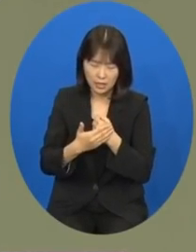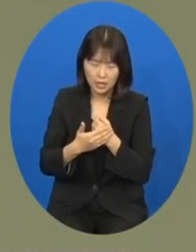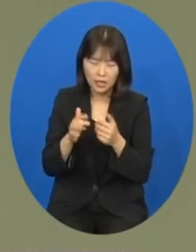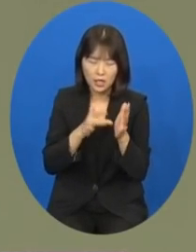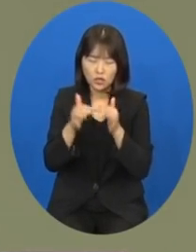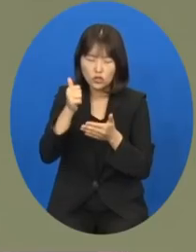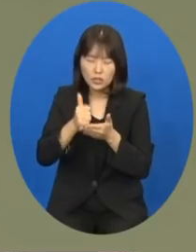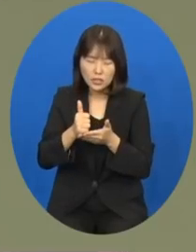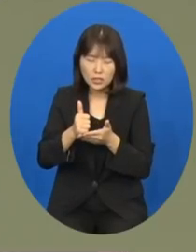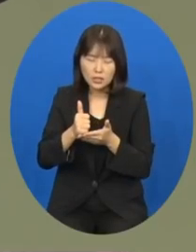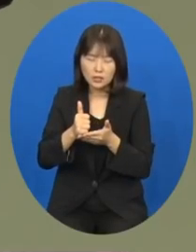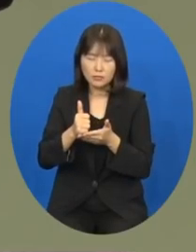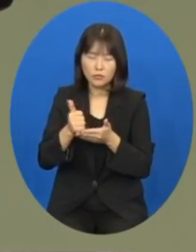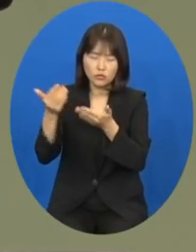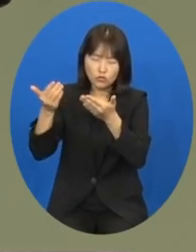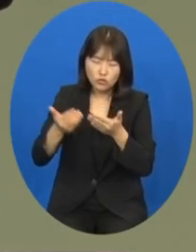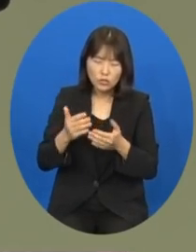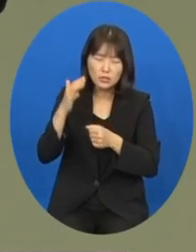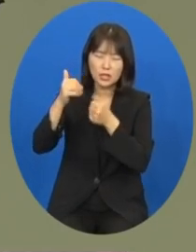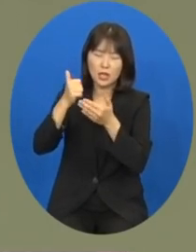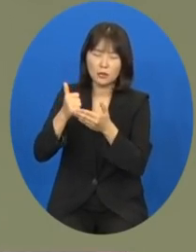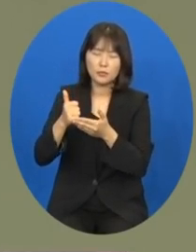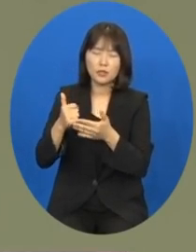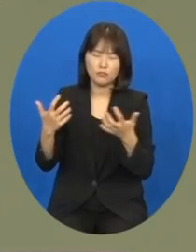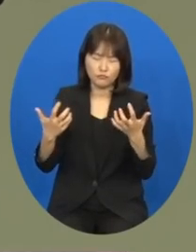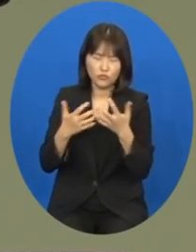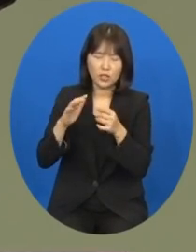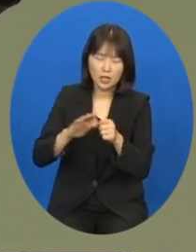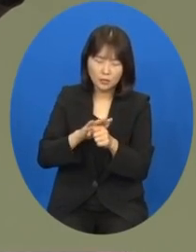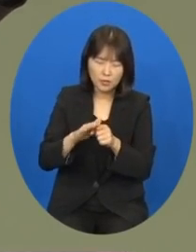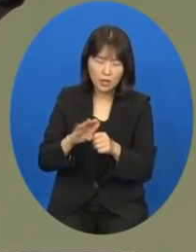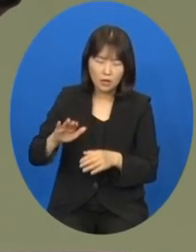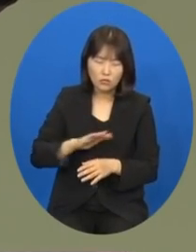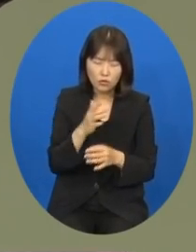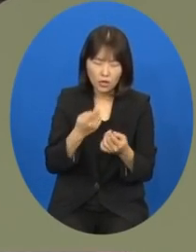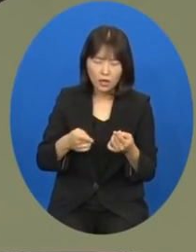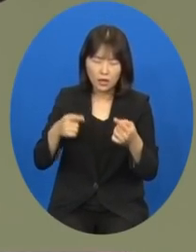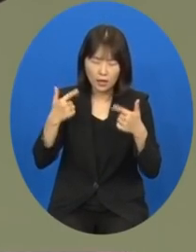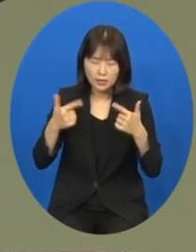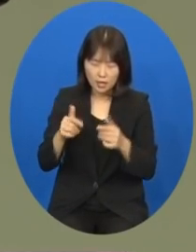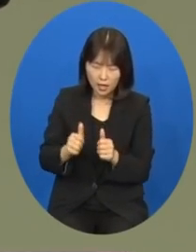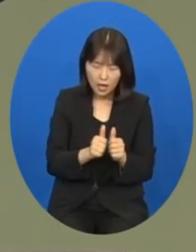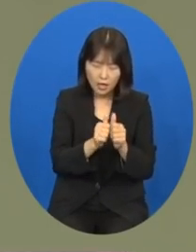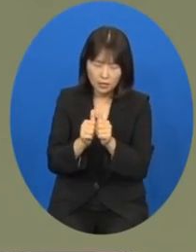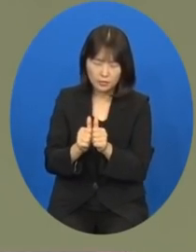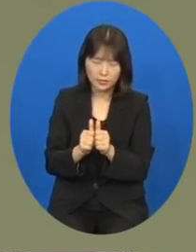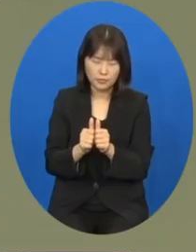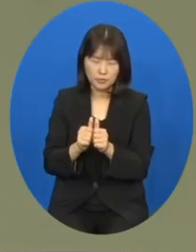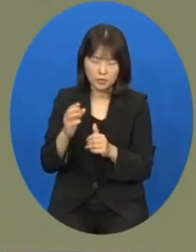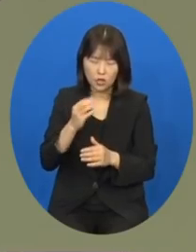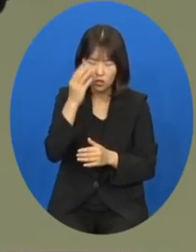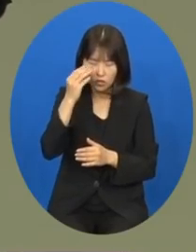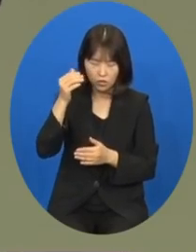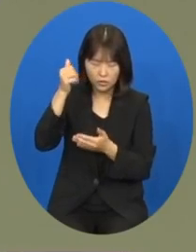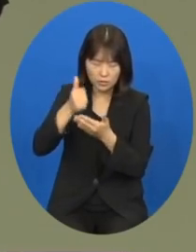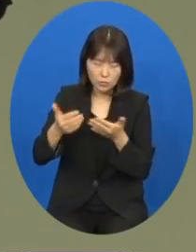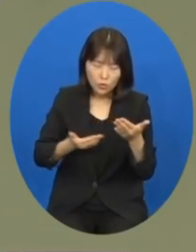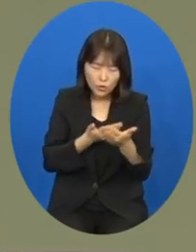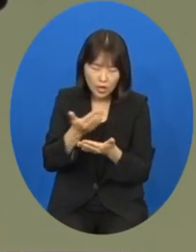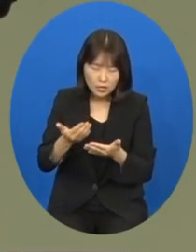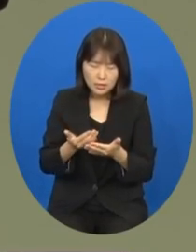내려진 하나님의 동상은 사랑하심 과 우리 아들이 함께 하시는 성령님의 감화 감동 교통 케 하 심 이 오늘 말씀을 듣고